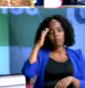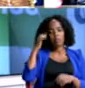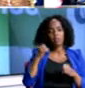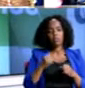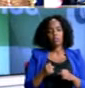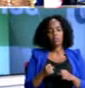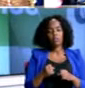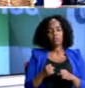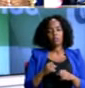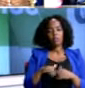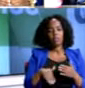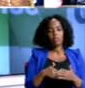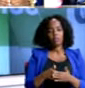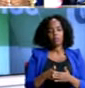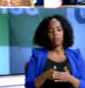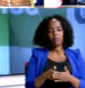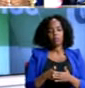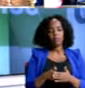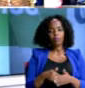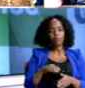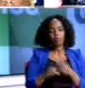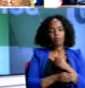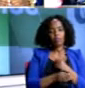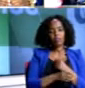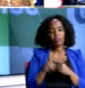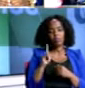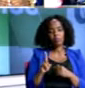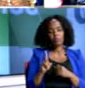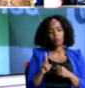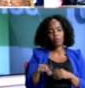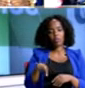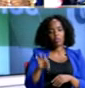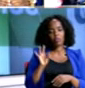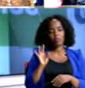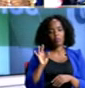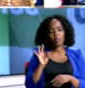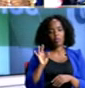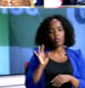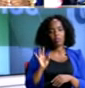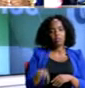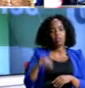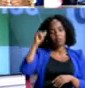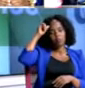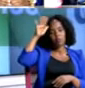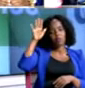kamu dandau qabwantate biiken nanam tokose argame ammamatte namnu